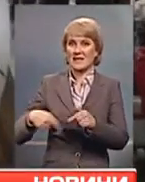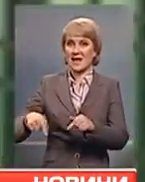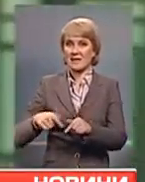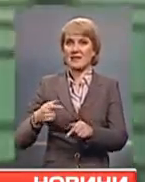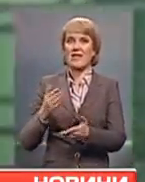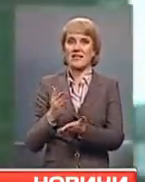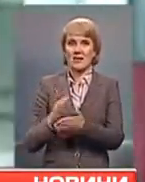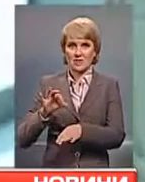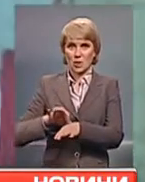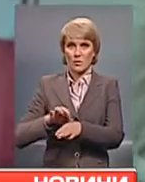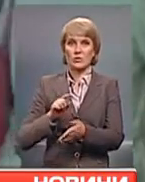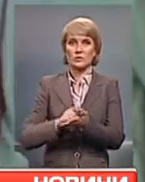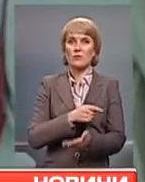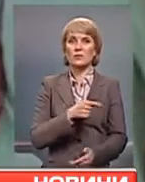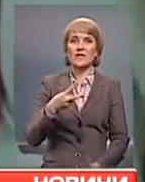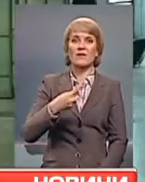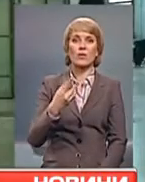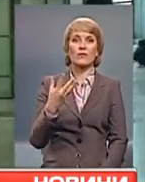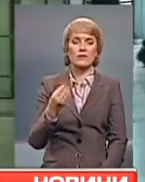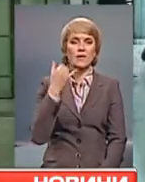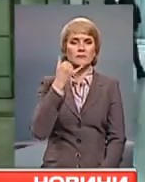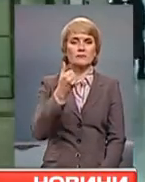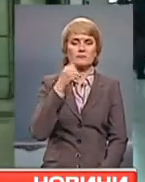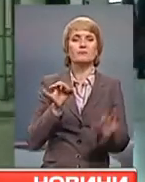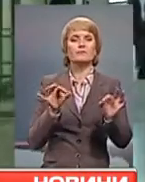дня повідомляти у спеціальну службу про стан свого